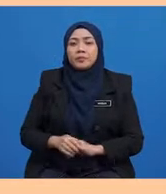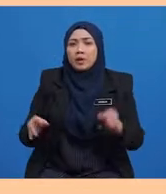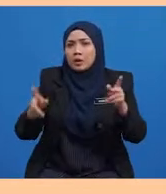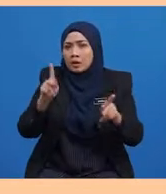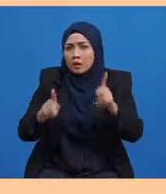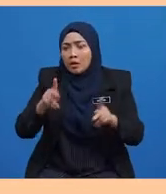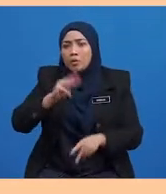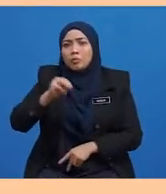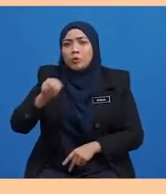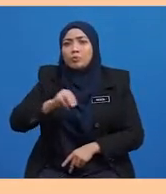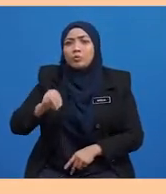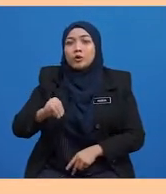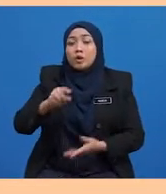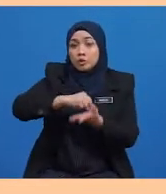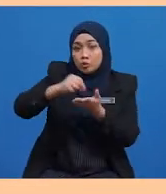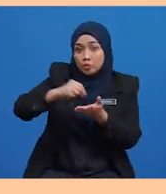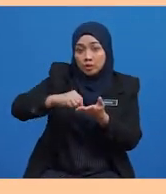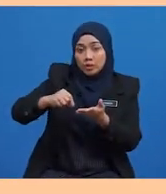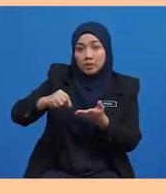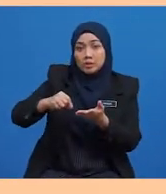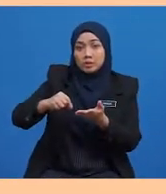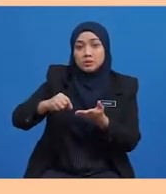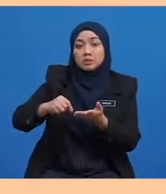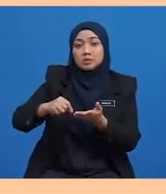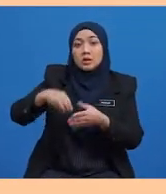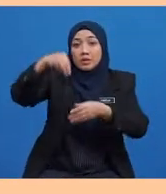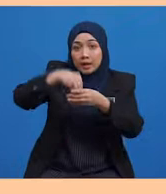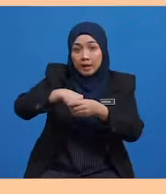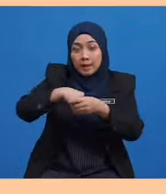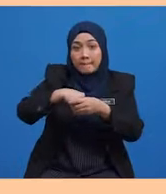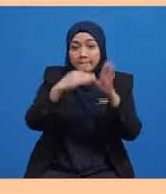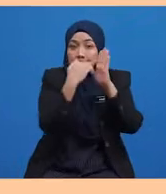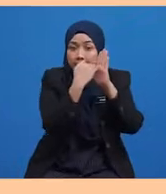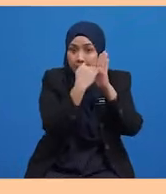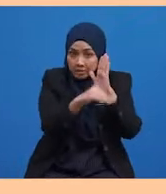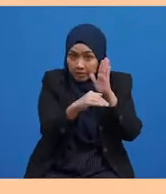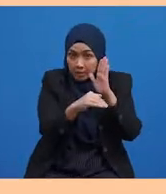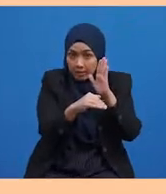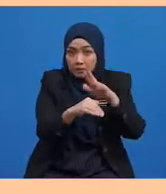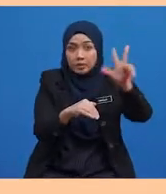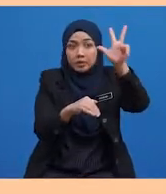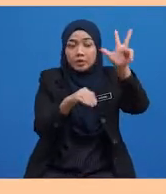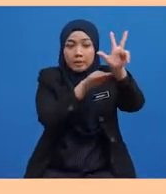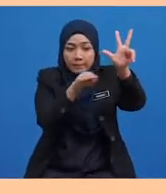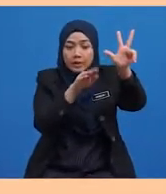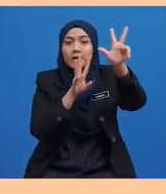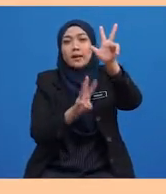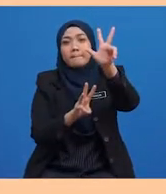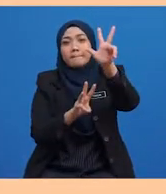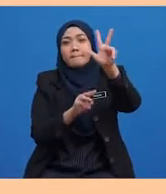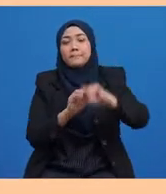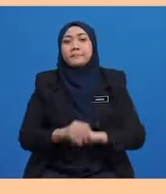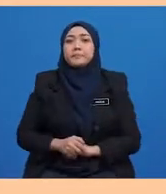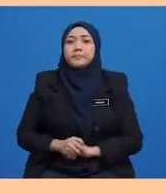dalam pecahan, ia boleh diwakilkan sebagai 3/6.